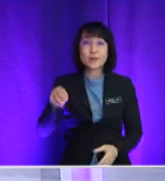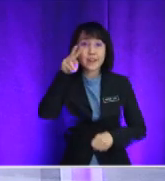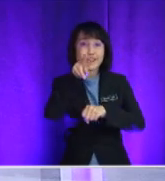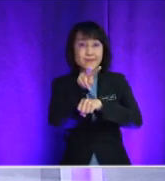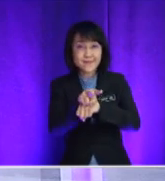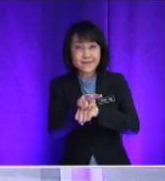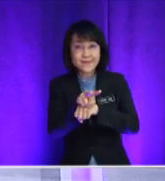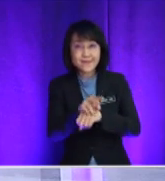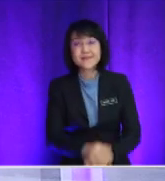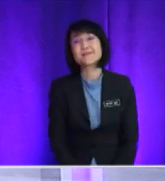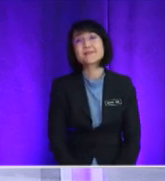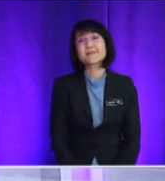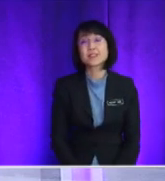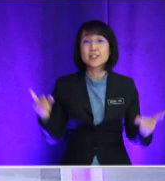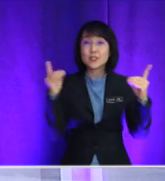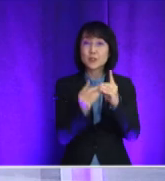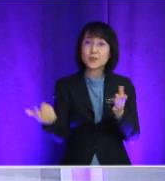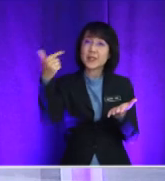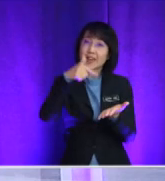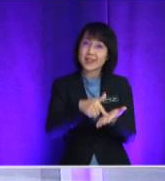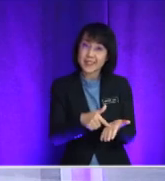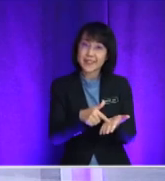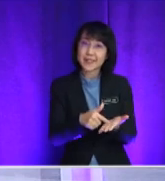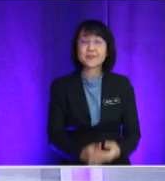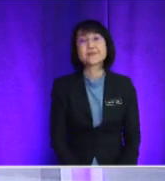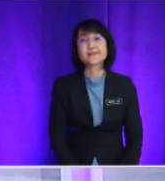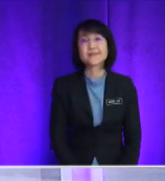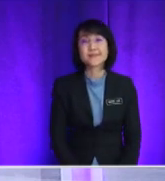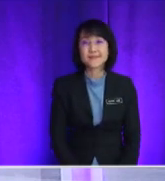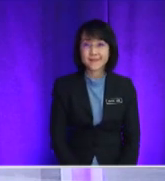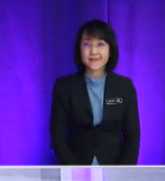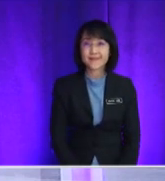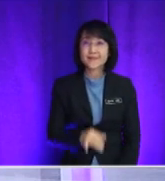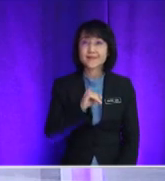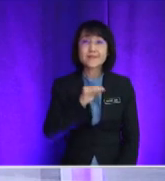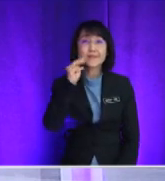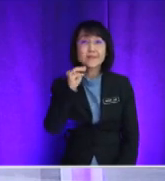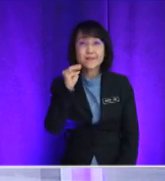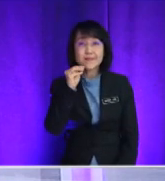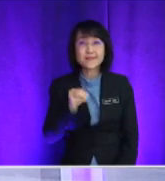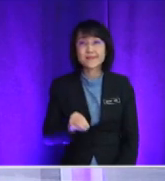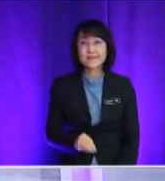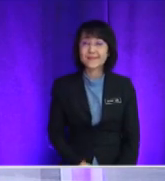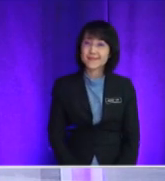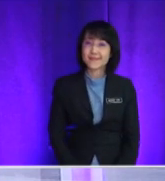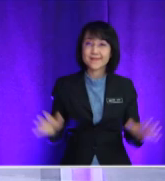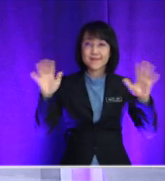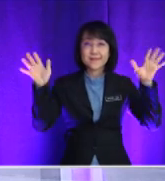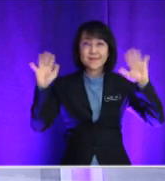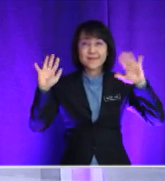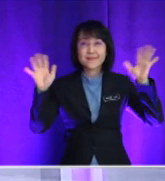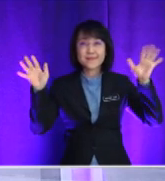ada rezeki kita jumpa lagi terus Setia menonton Menengah Atas dididik PM saya syamila Nazir Assalamualaikum dan salam